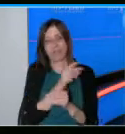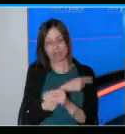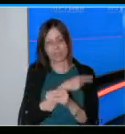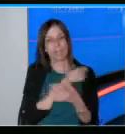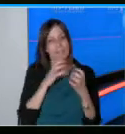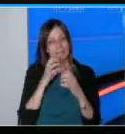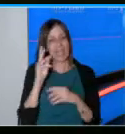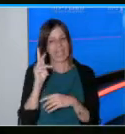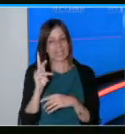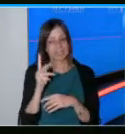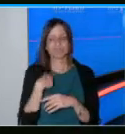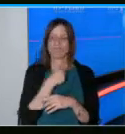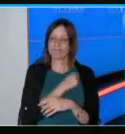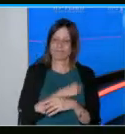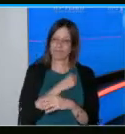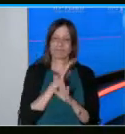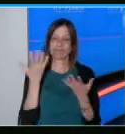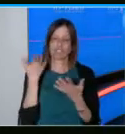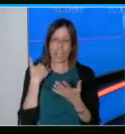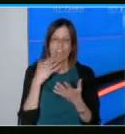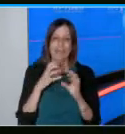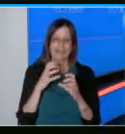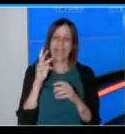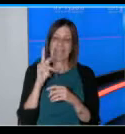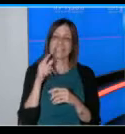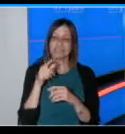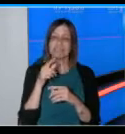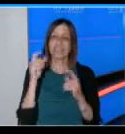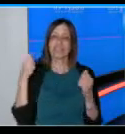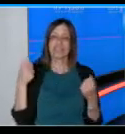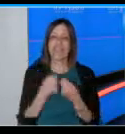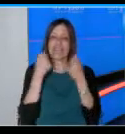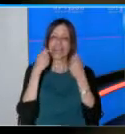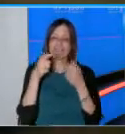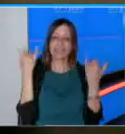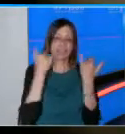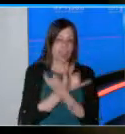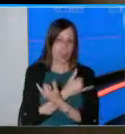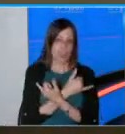לצערי הרב, מה שקרה בכפר קסם הוא באמת תקרית וטעות,